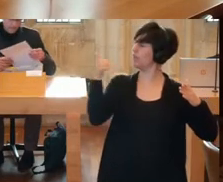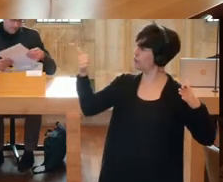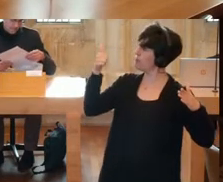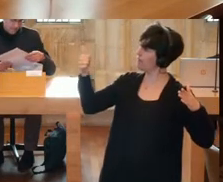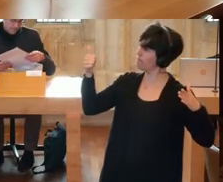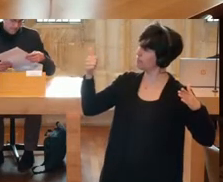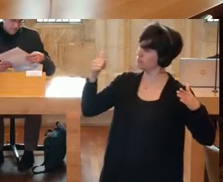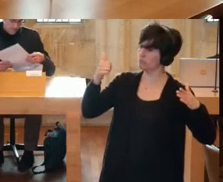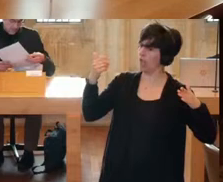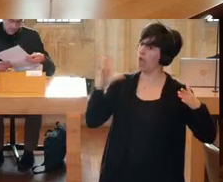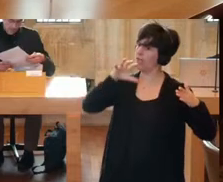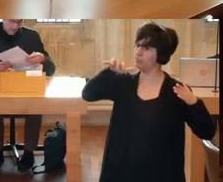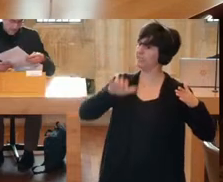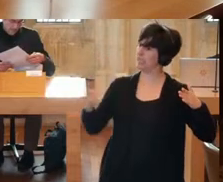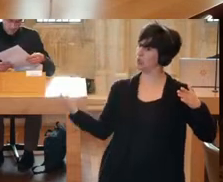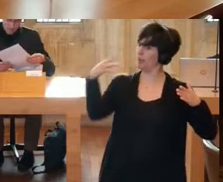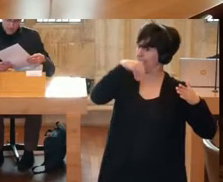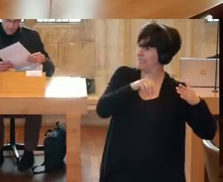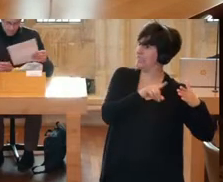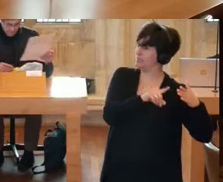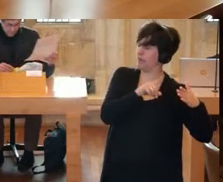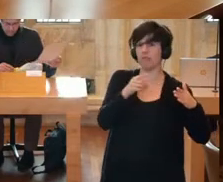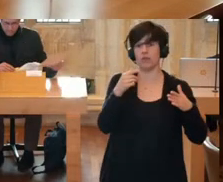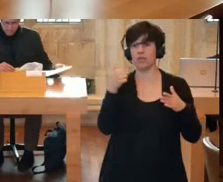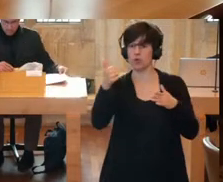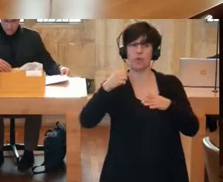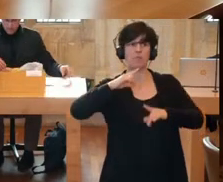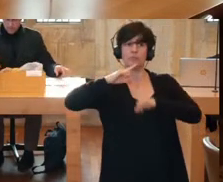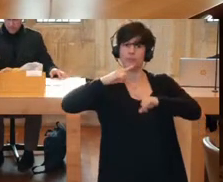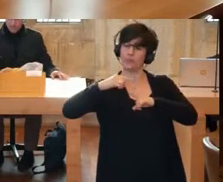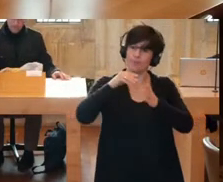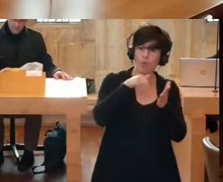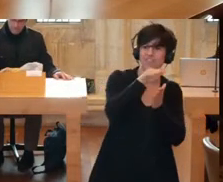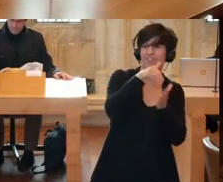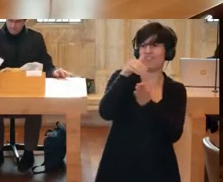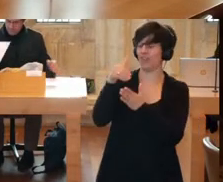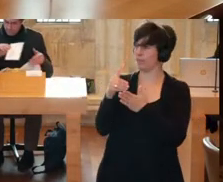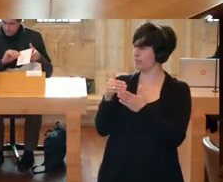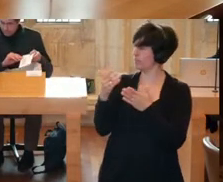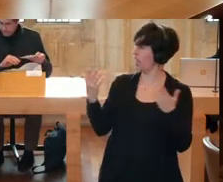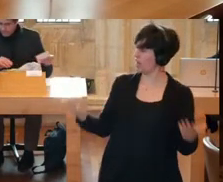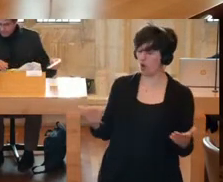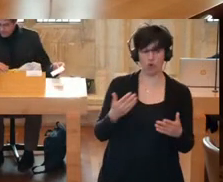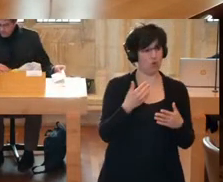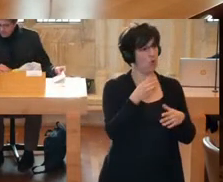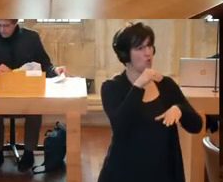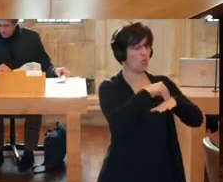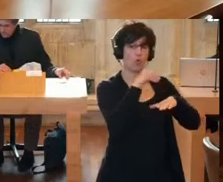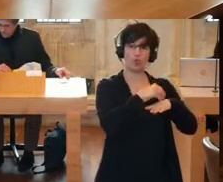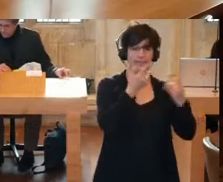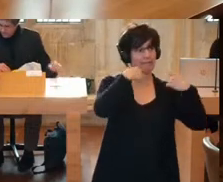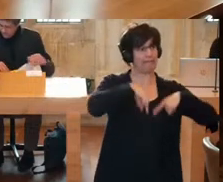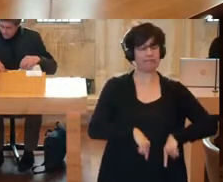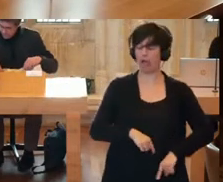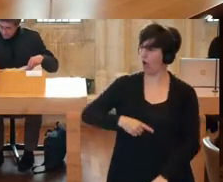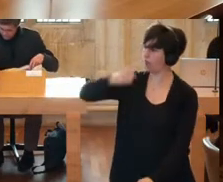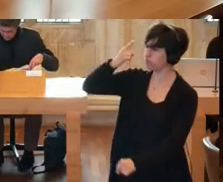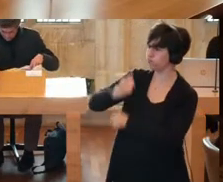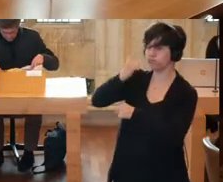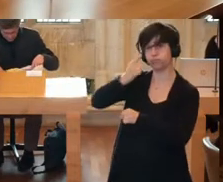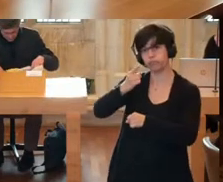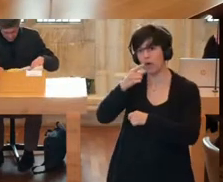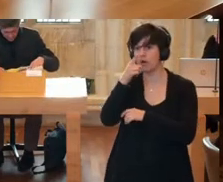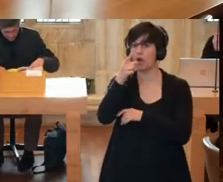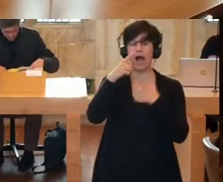maire, administrateur. Alors, sommé à plusieurs reprises par le Conseil d'État d'agir en vertu du principe de dignité humaine